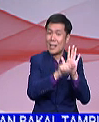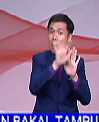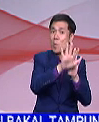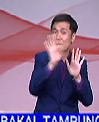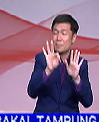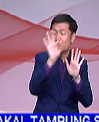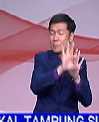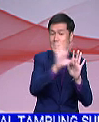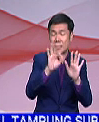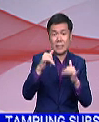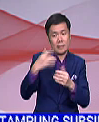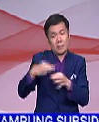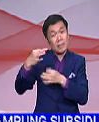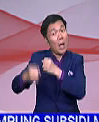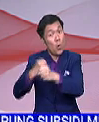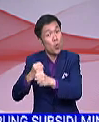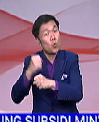1959-63, Pindaan 2002.